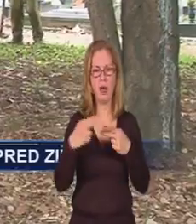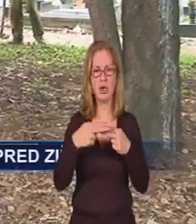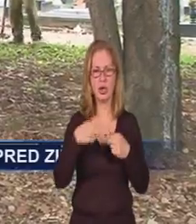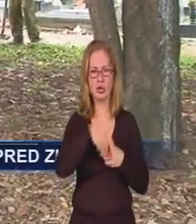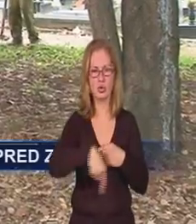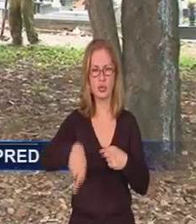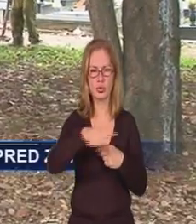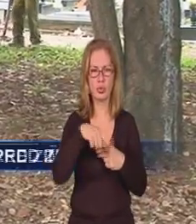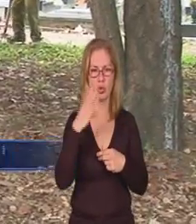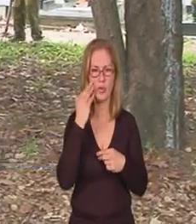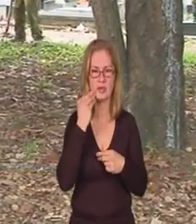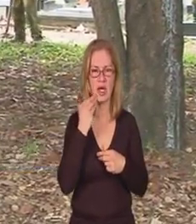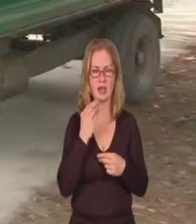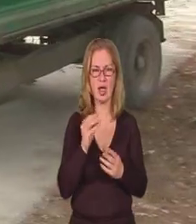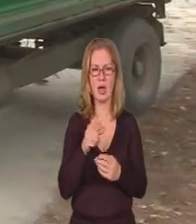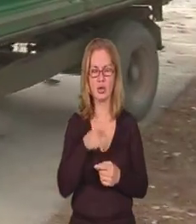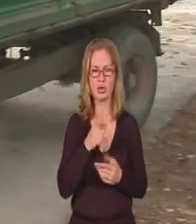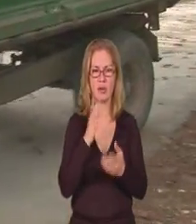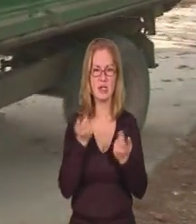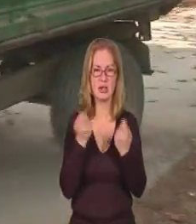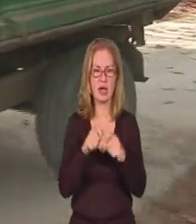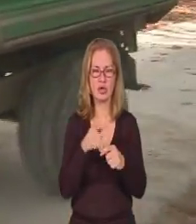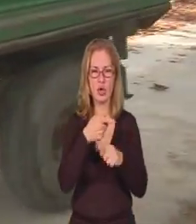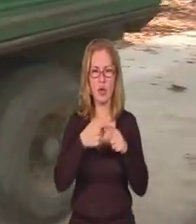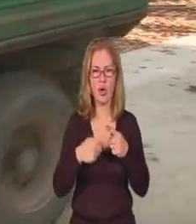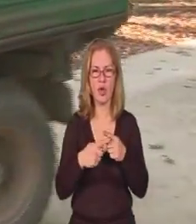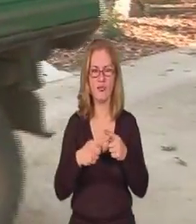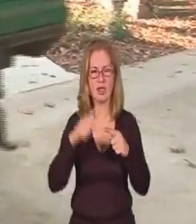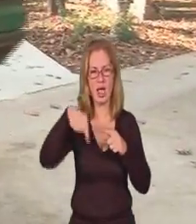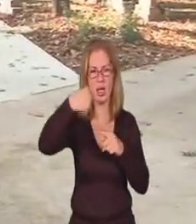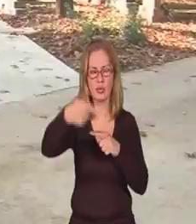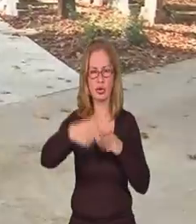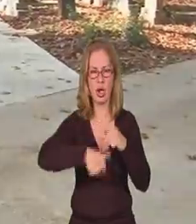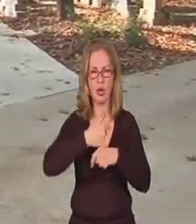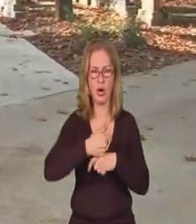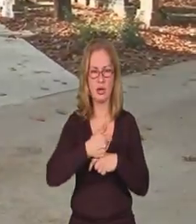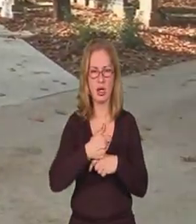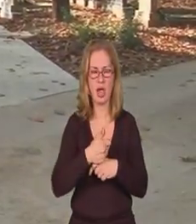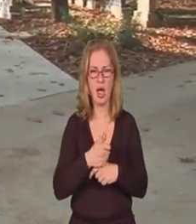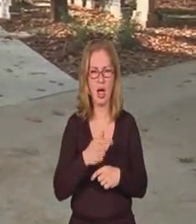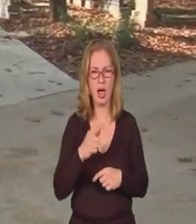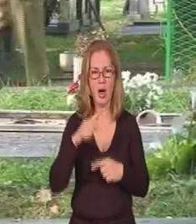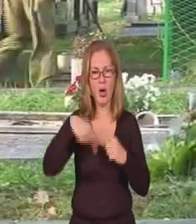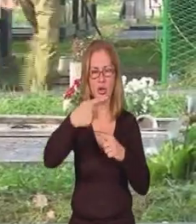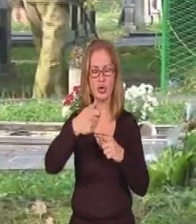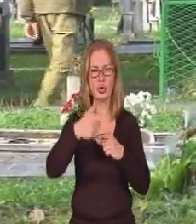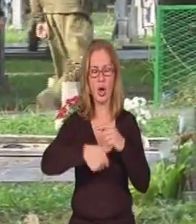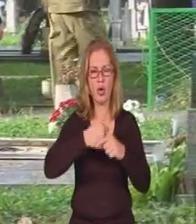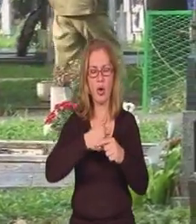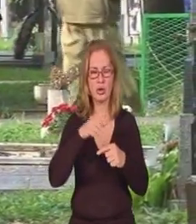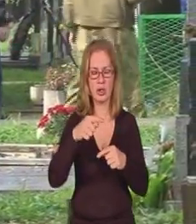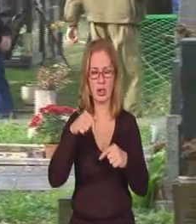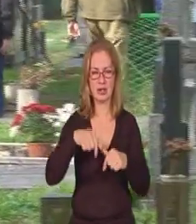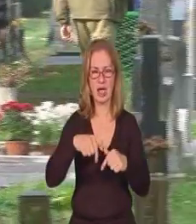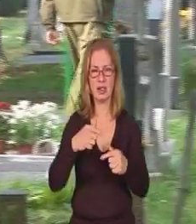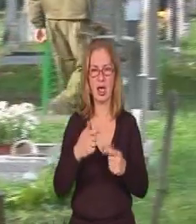toku popis groblja u Kaću, koji bi trebalo da bude završen do polovine naredne godine. U Lisiju podsjećaju i da su od utorka zatvorene sve